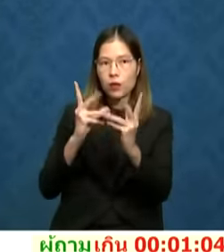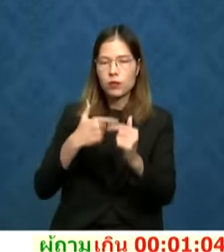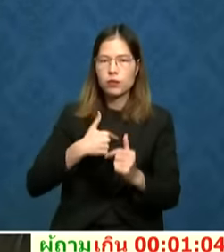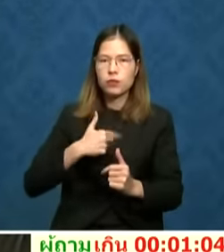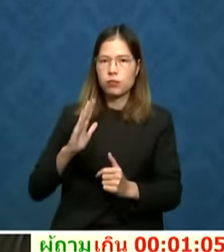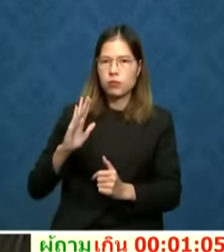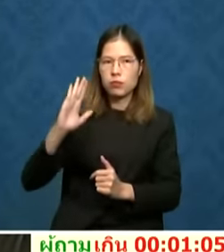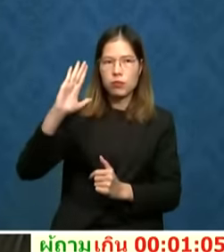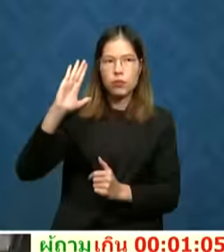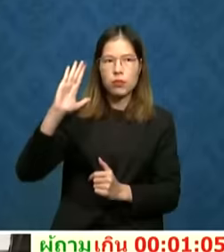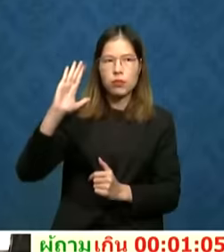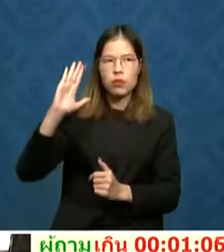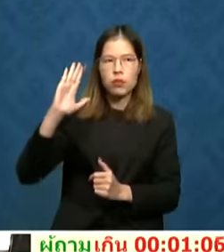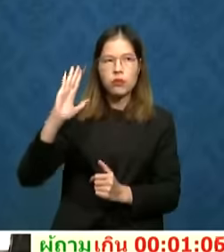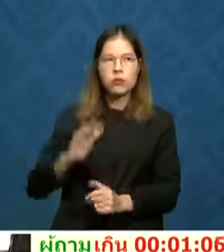ะ